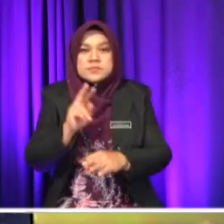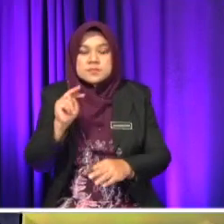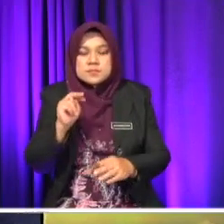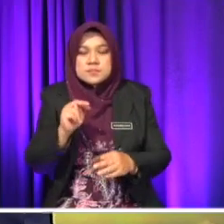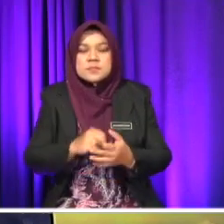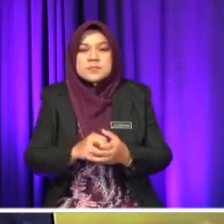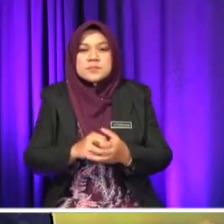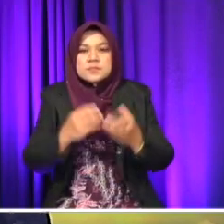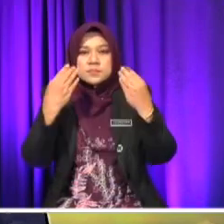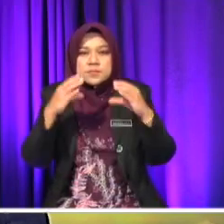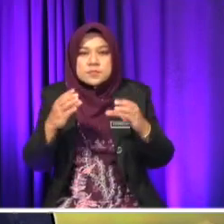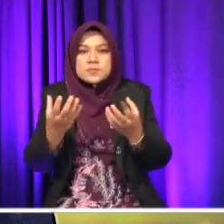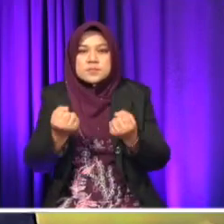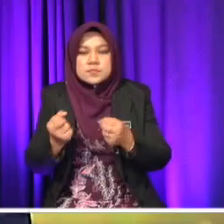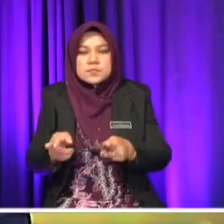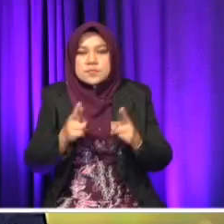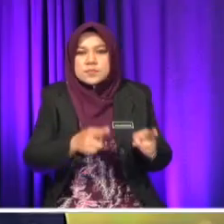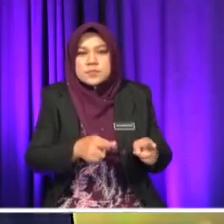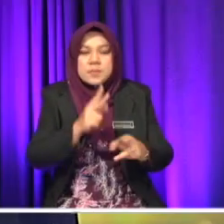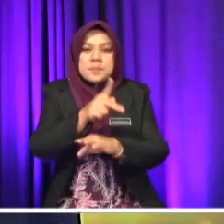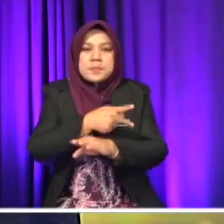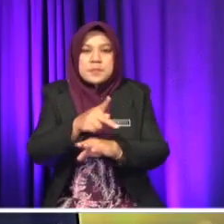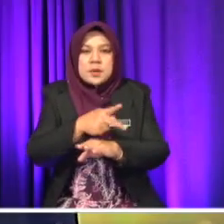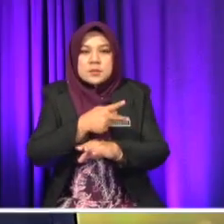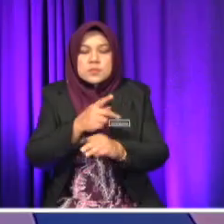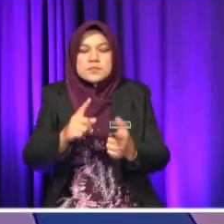kita boleh adegan pesta pantun